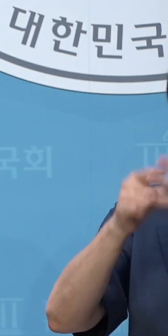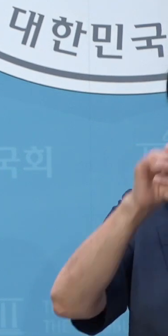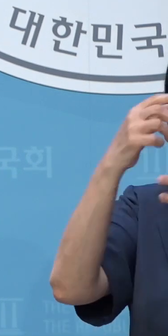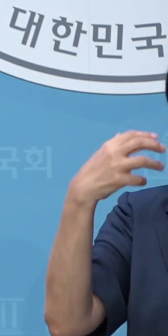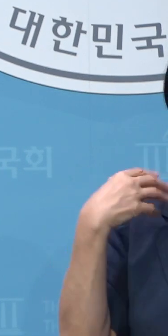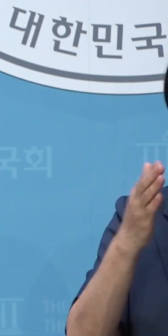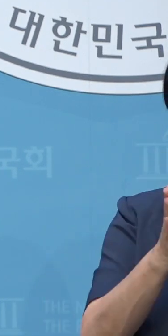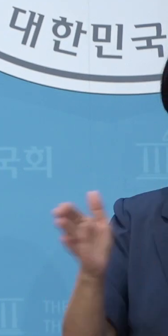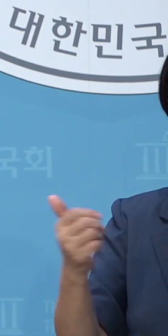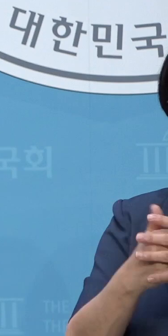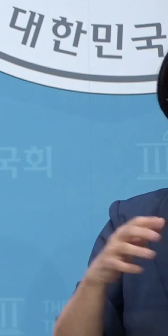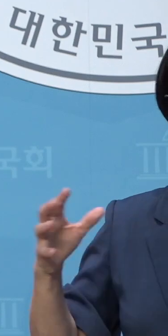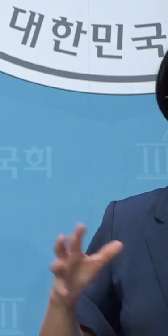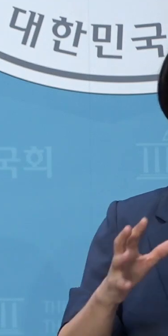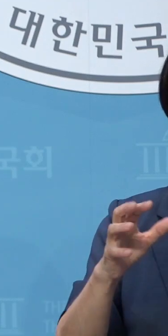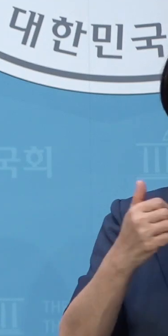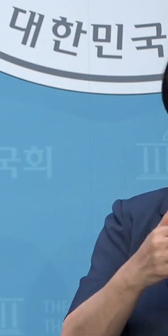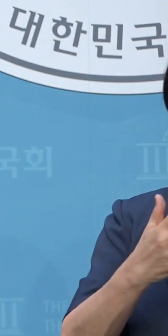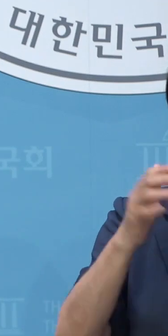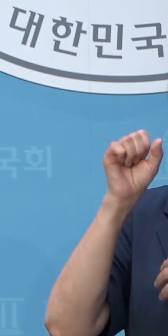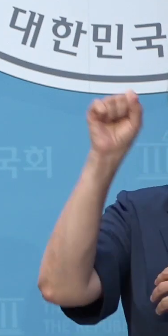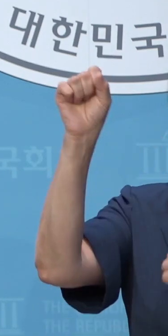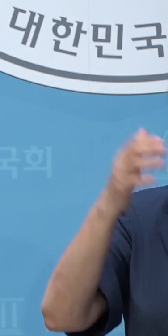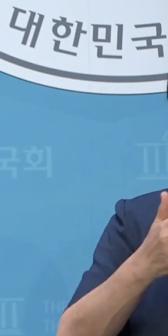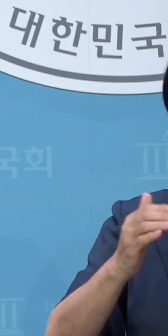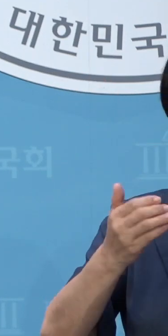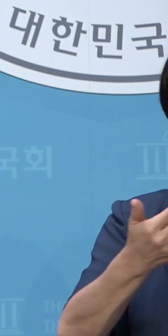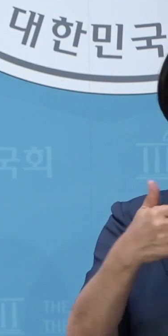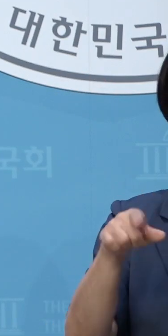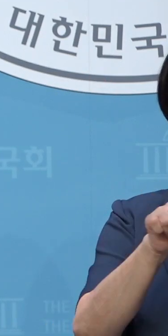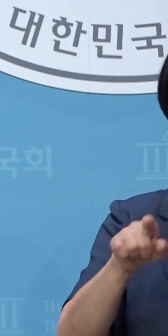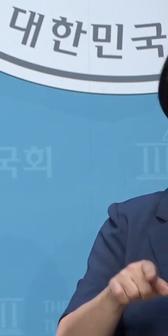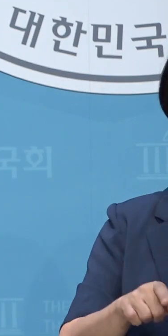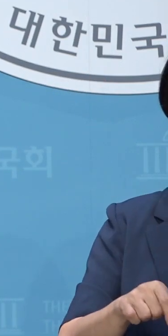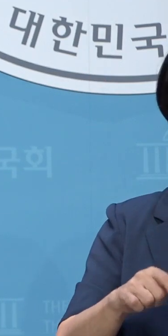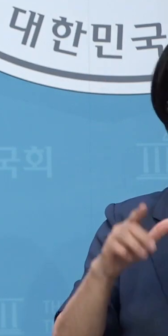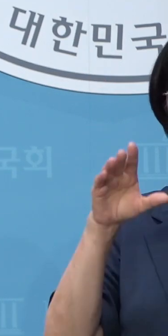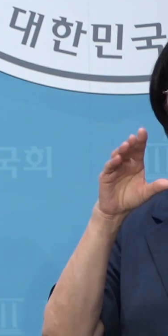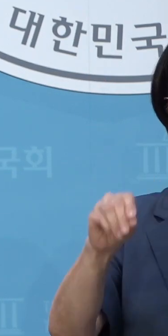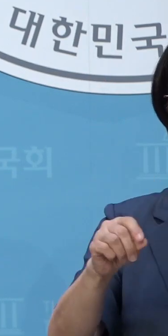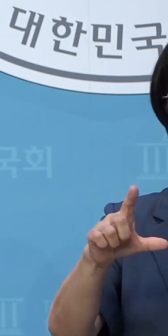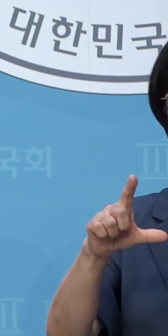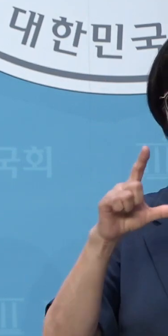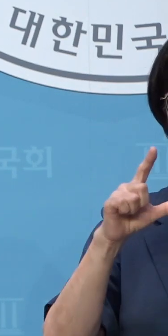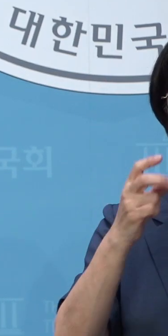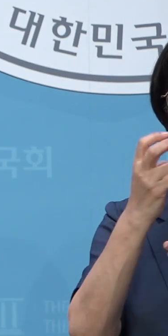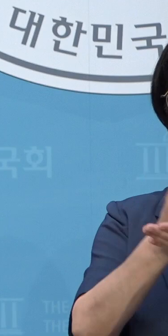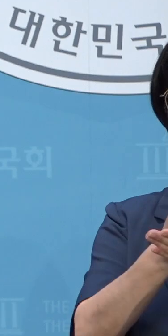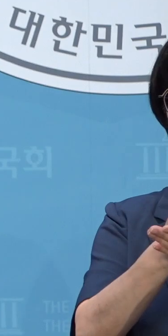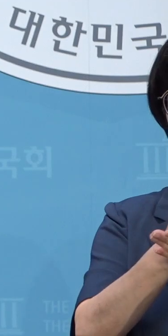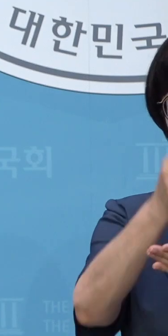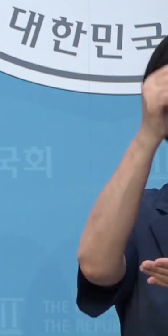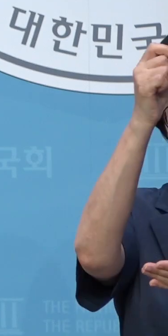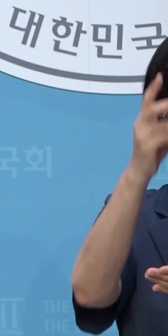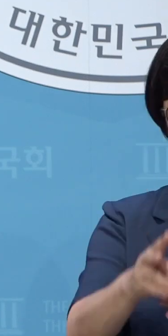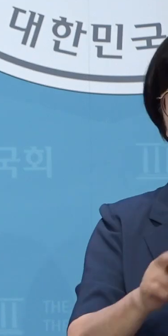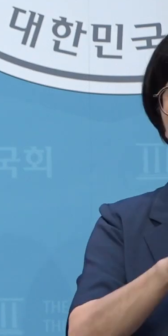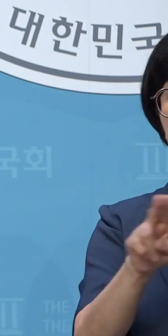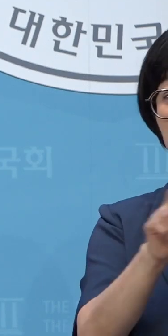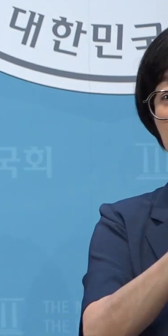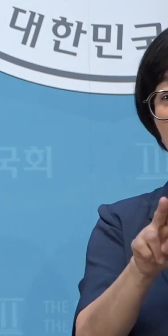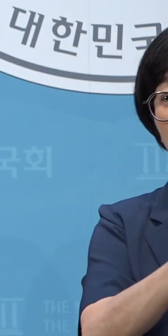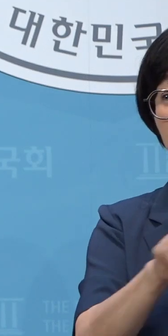윤정부 들어 집회를 제한하려고 경찰에서 낸 금지통고를 법원에서 여러 번